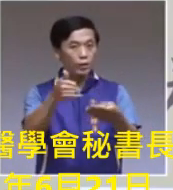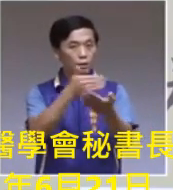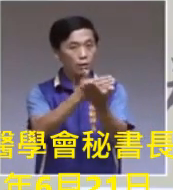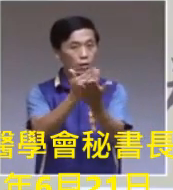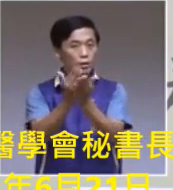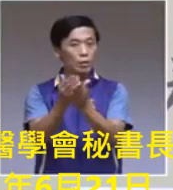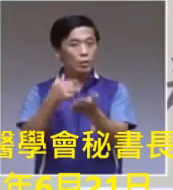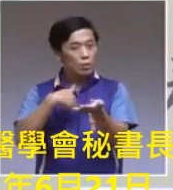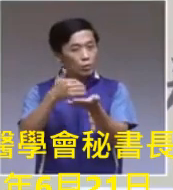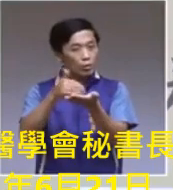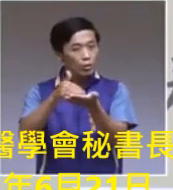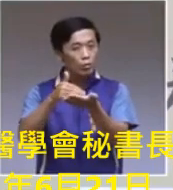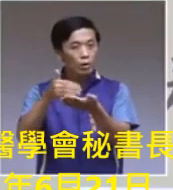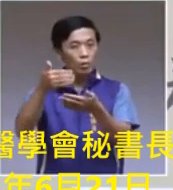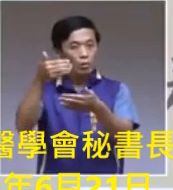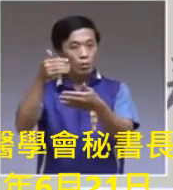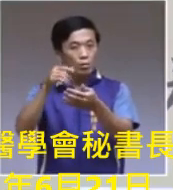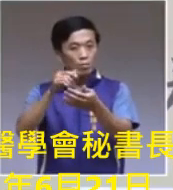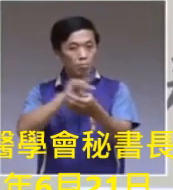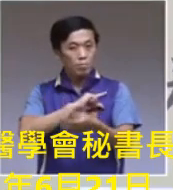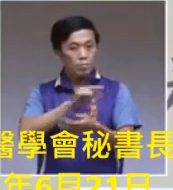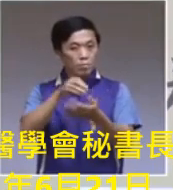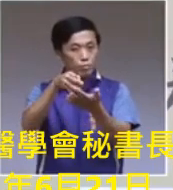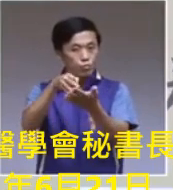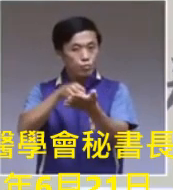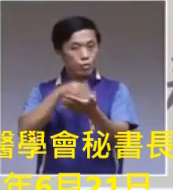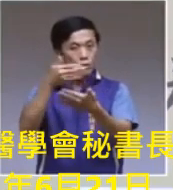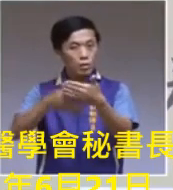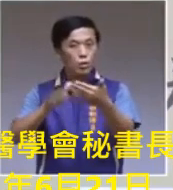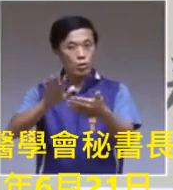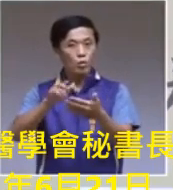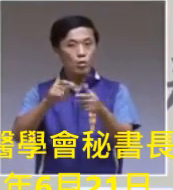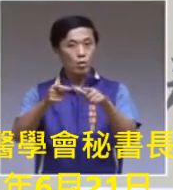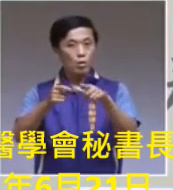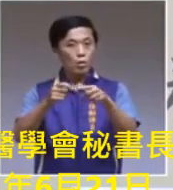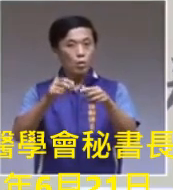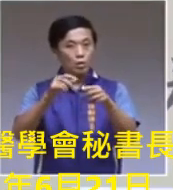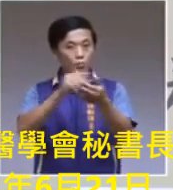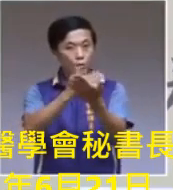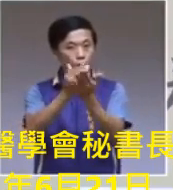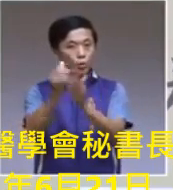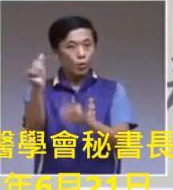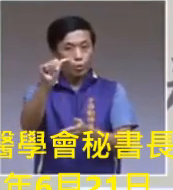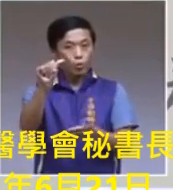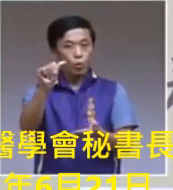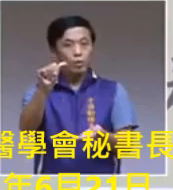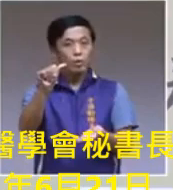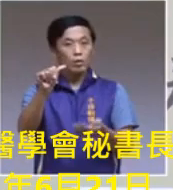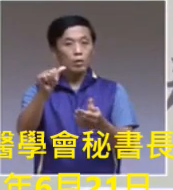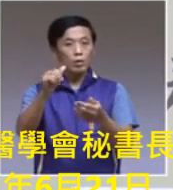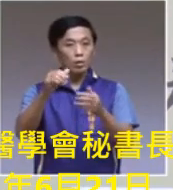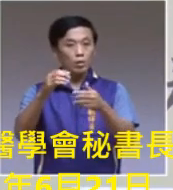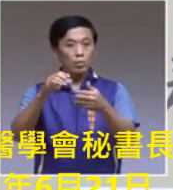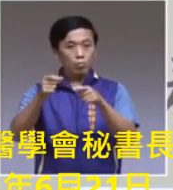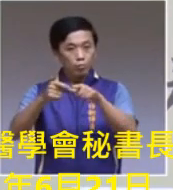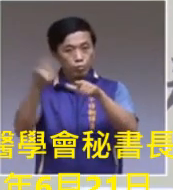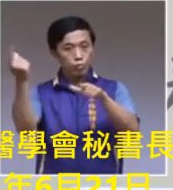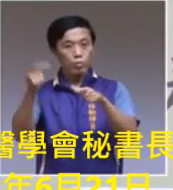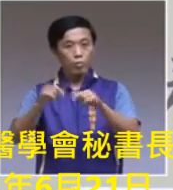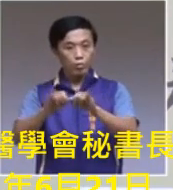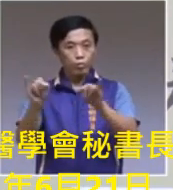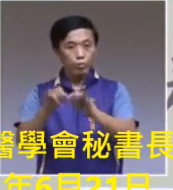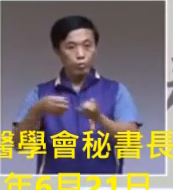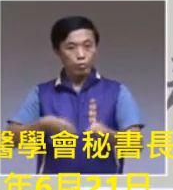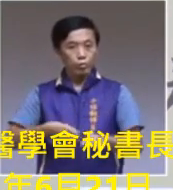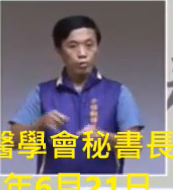们算一算还有一些余额，所以我们就开放到第五类的怀孕的妇女就可以来施打但